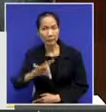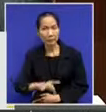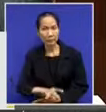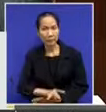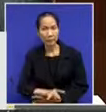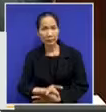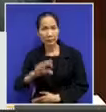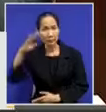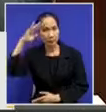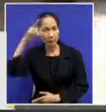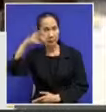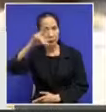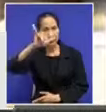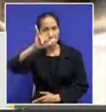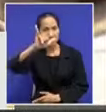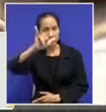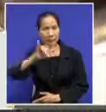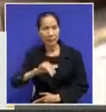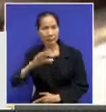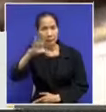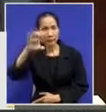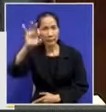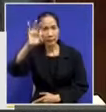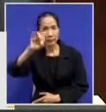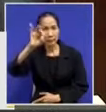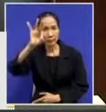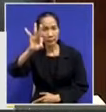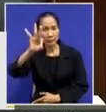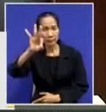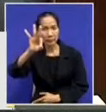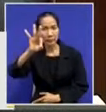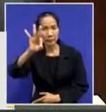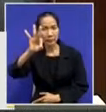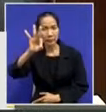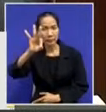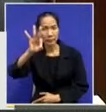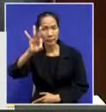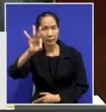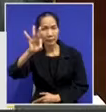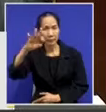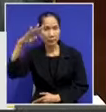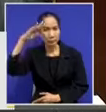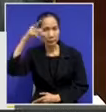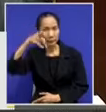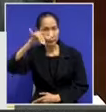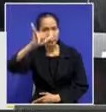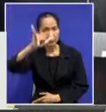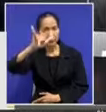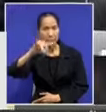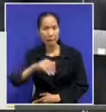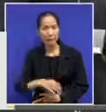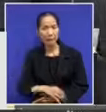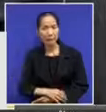ำนง พลเอกประยุทธ์จันทร์โอชาครับ 599นายสรอัตกินปทุม พลเอกประยุทธ์จันทร์โอช